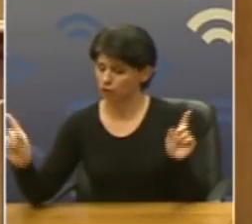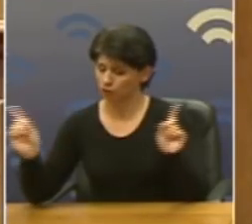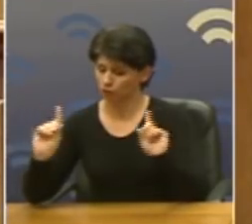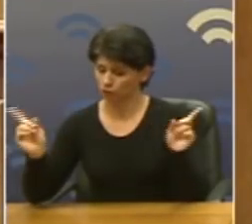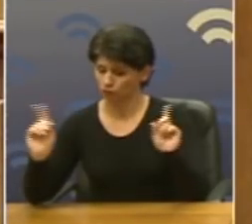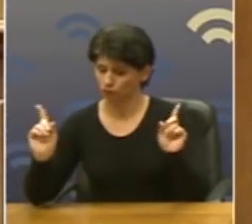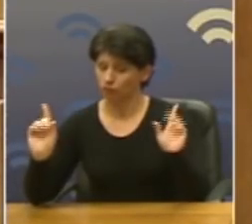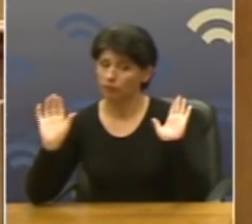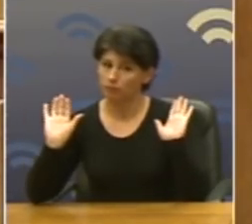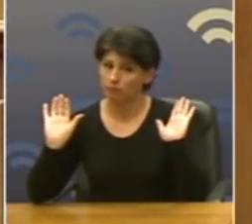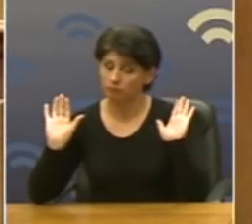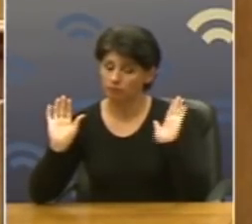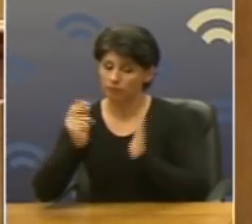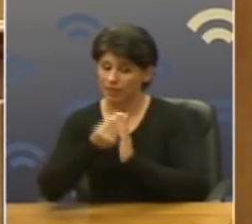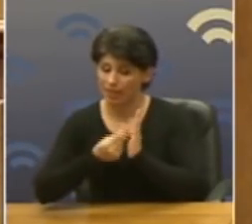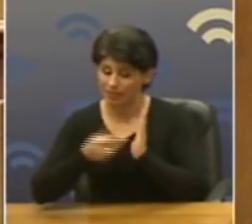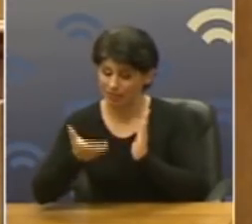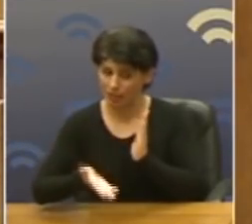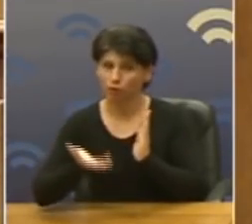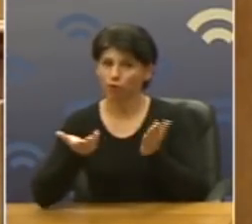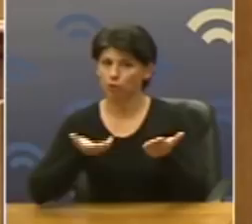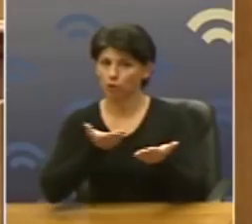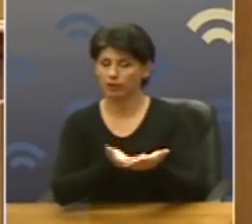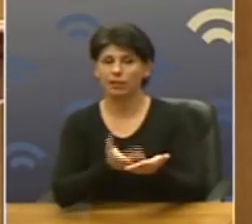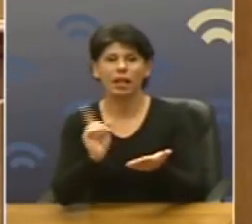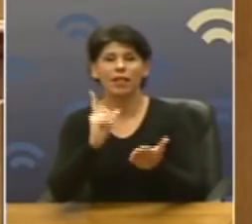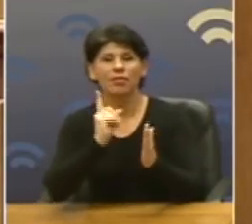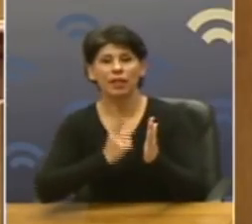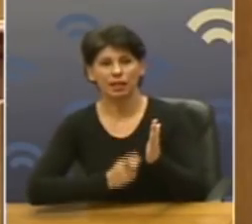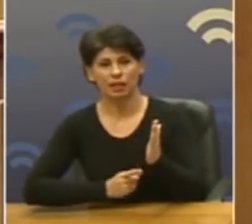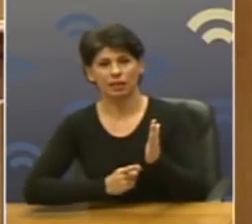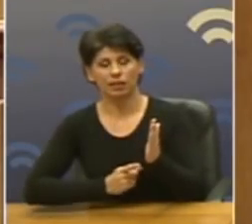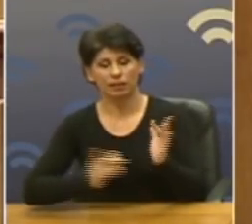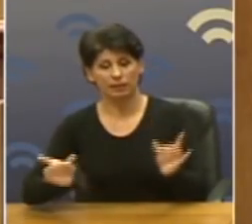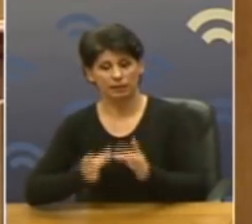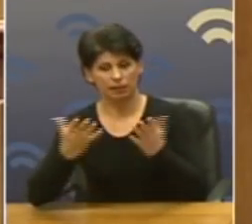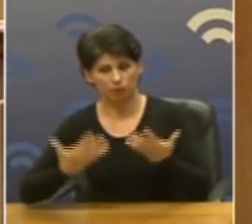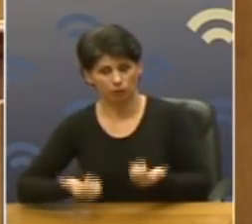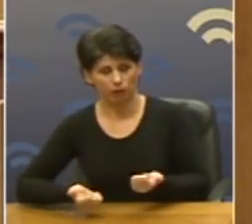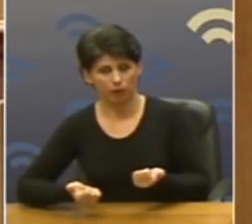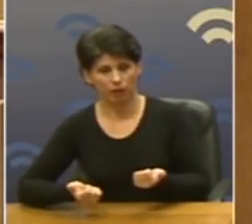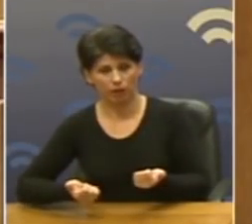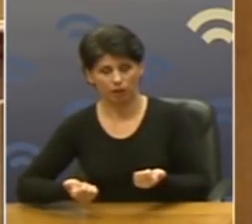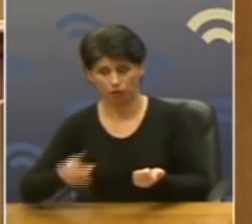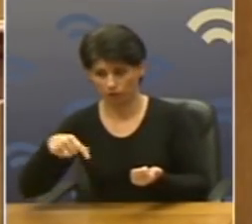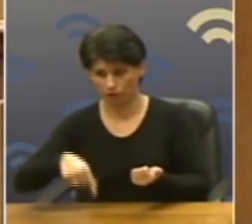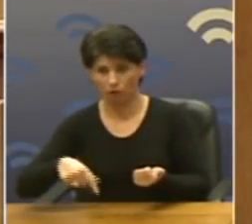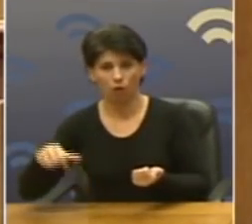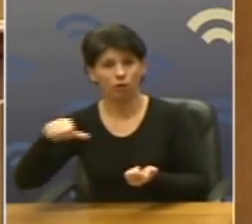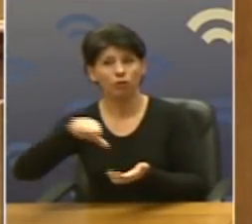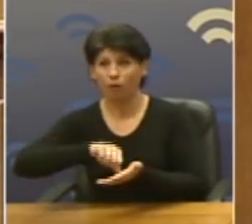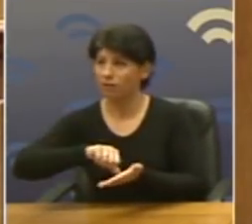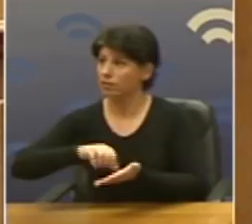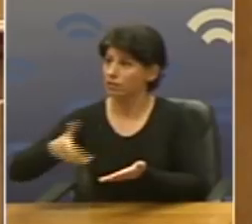Άλλωστε, η αξία αυτών των προτάσεων δεν κρίνεται τελικά από την τύχη που θα έχουν εντός αυτού εδώ του αστικού